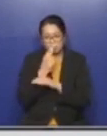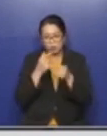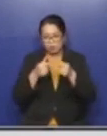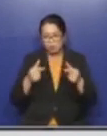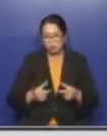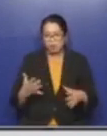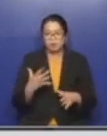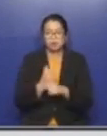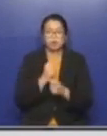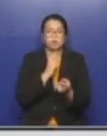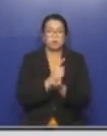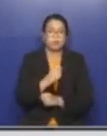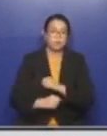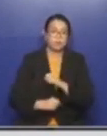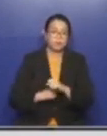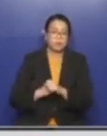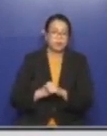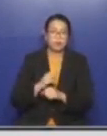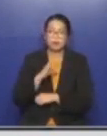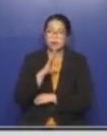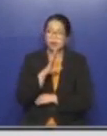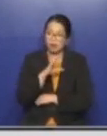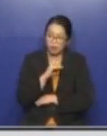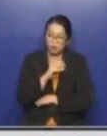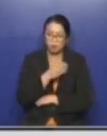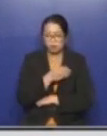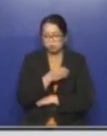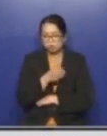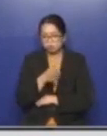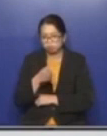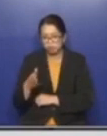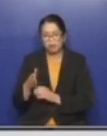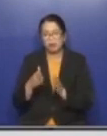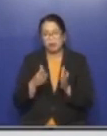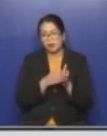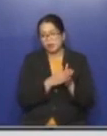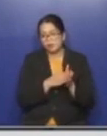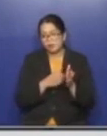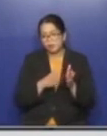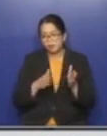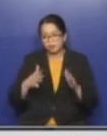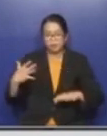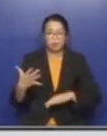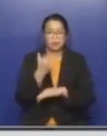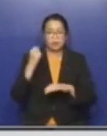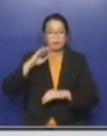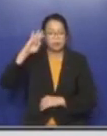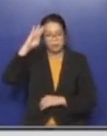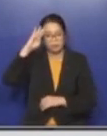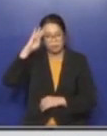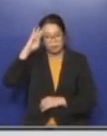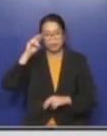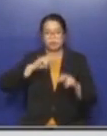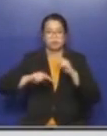ทนแต่ปี50ติดต่อกันมาแต่ก็หายไปช่วงปฏิวัติรัฐประหารผ